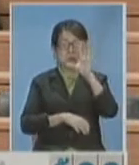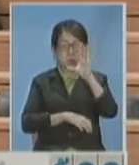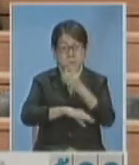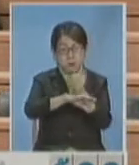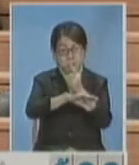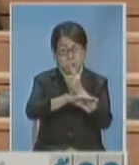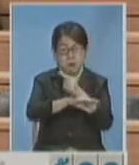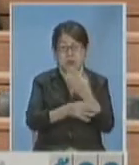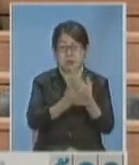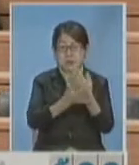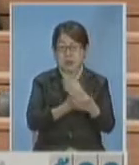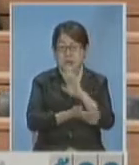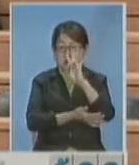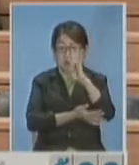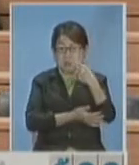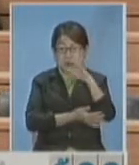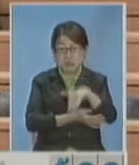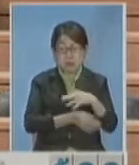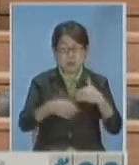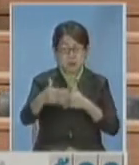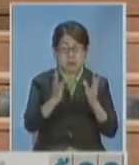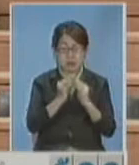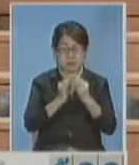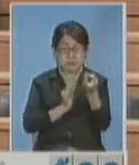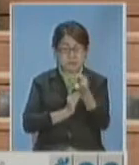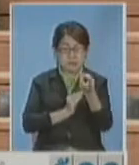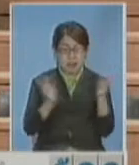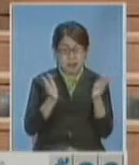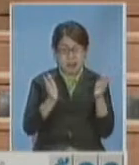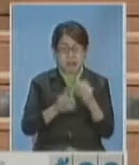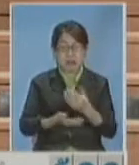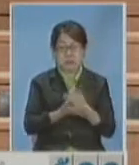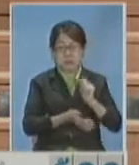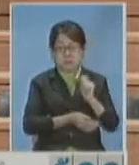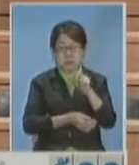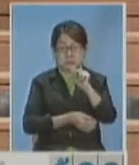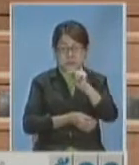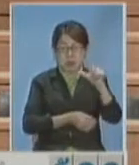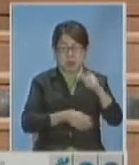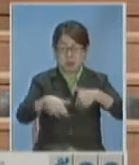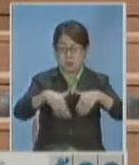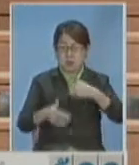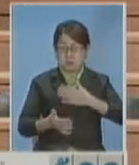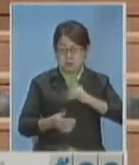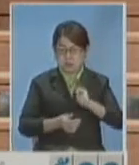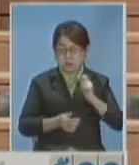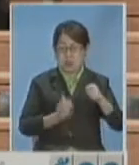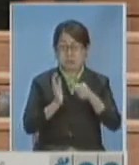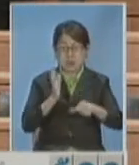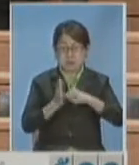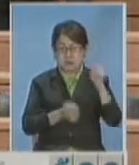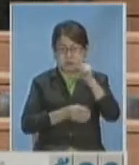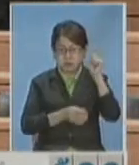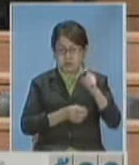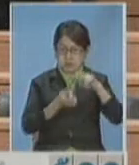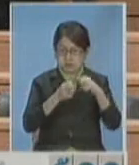75,000 หรือห้องประชุมห้องนิดเดียวซ่อมไป35ล้านเหล่านี้ประชาชนผู้เสียภาษีอากรทั้งประเทศเขาพิศวงสงสัยยิ่งท่านประธาน